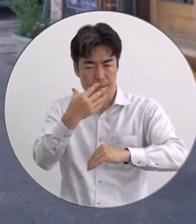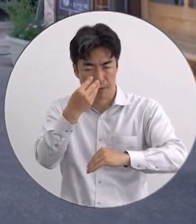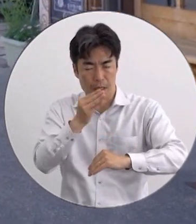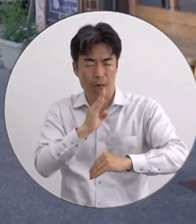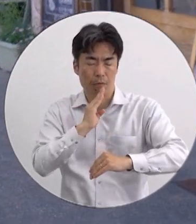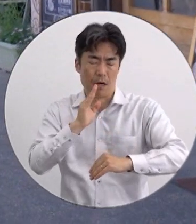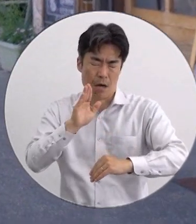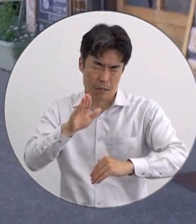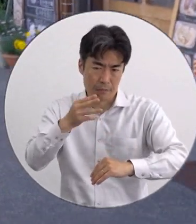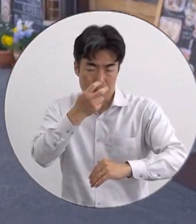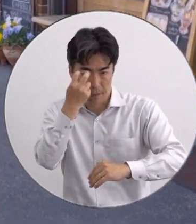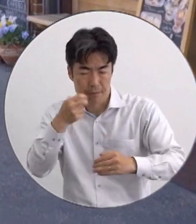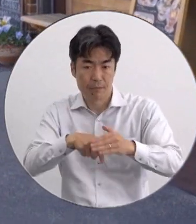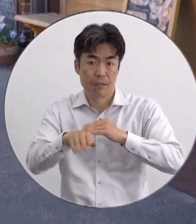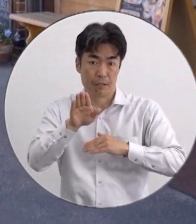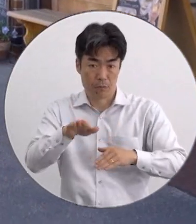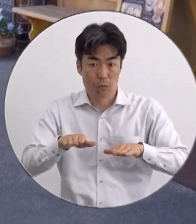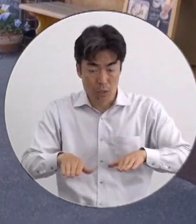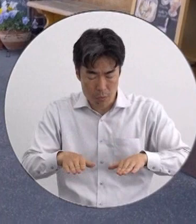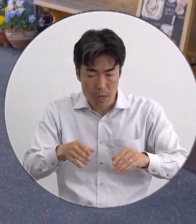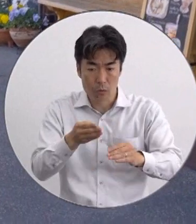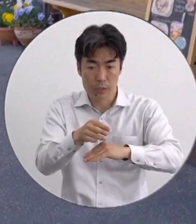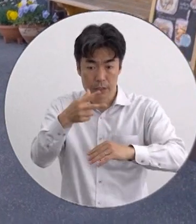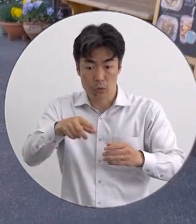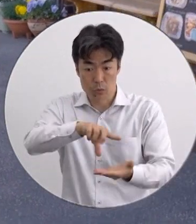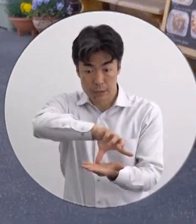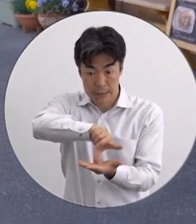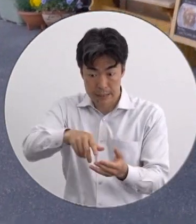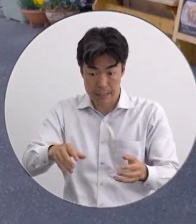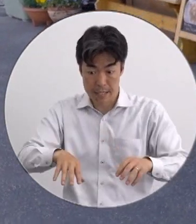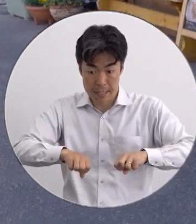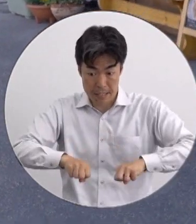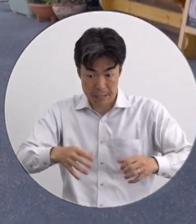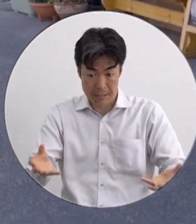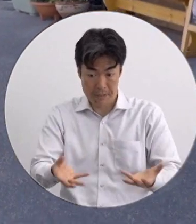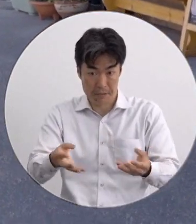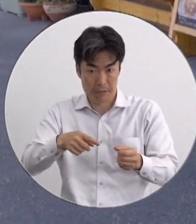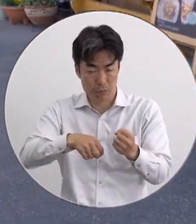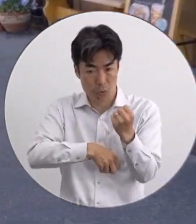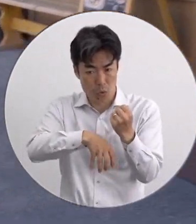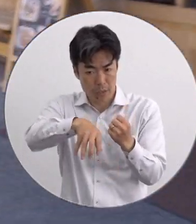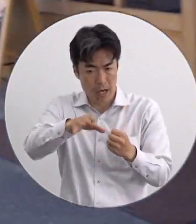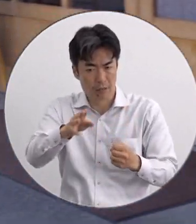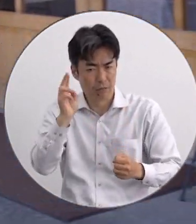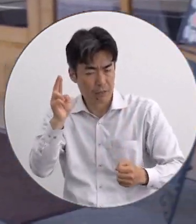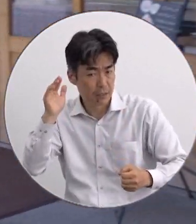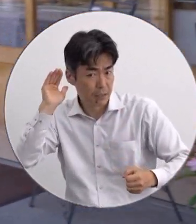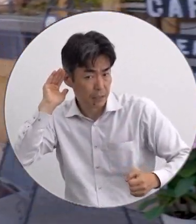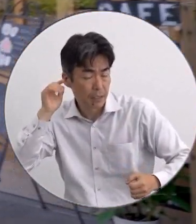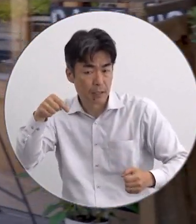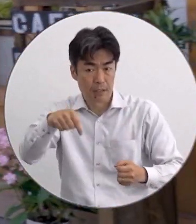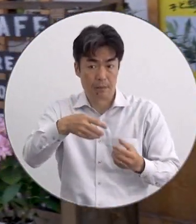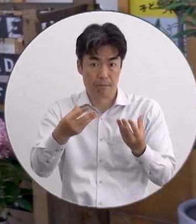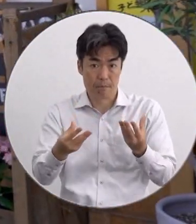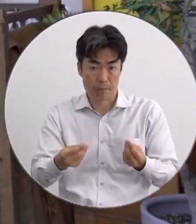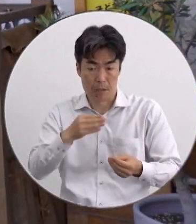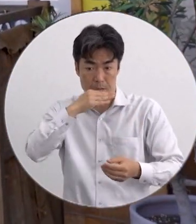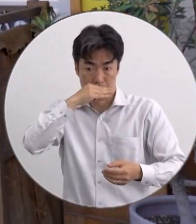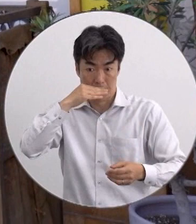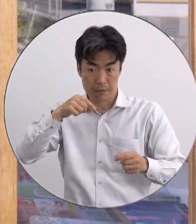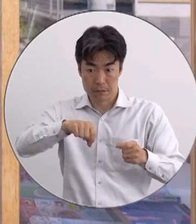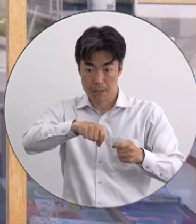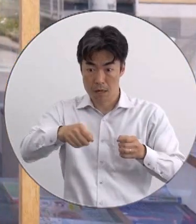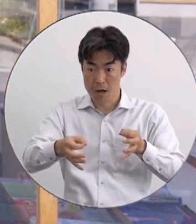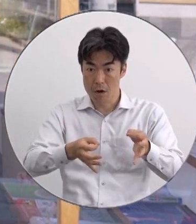は越谷市の地域活性化の拠点があると聞いてやってきました。お、素敵なカフェがあります。